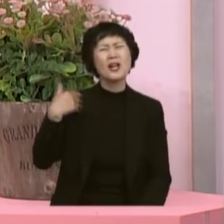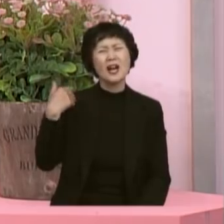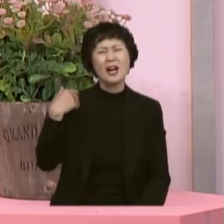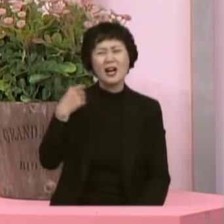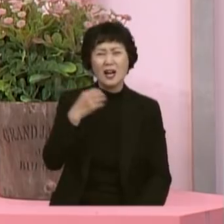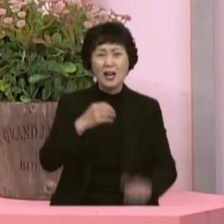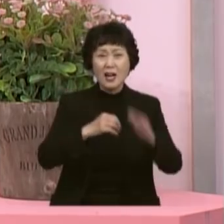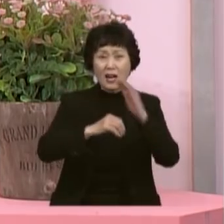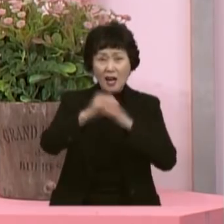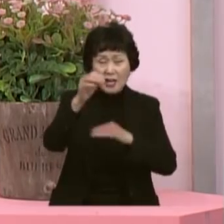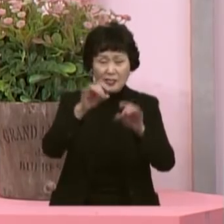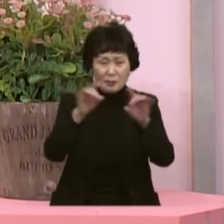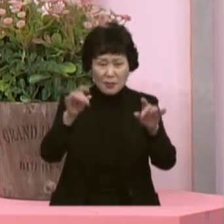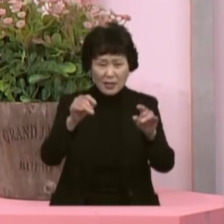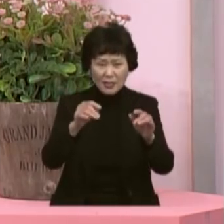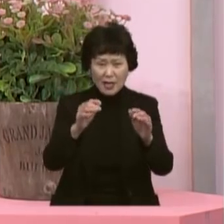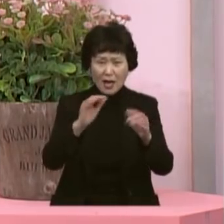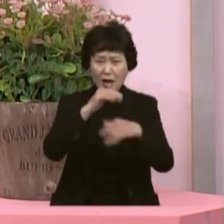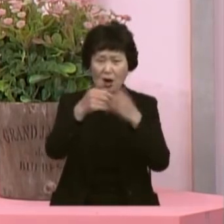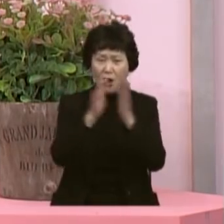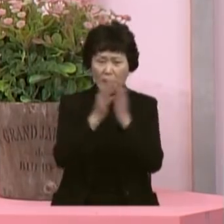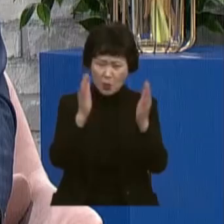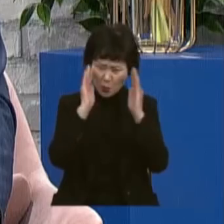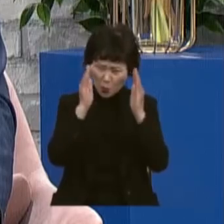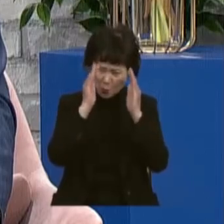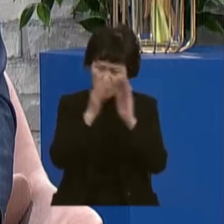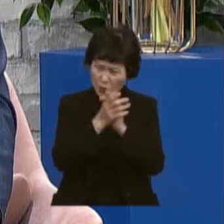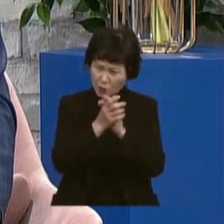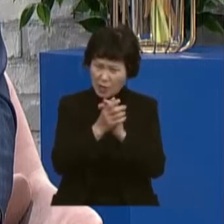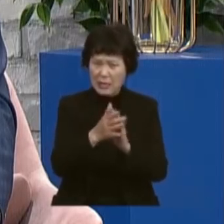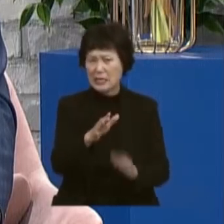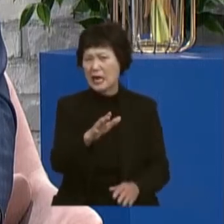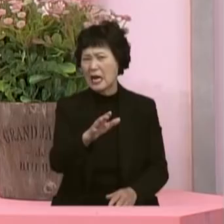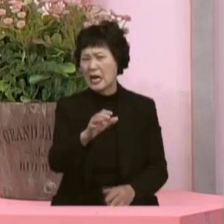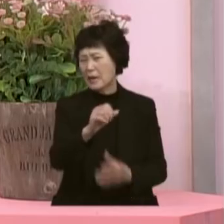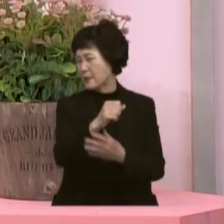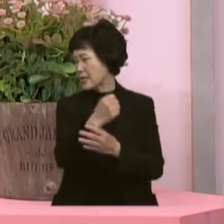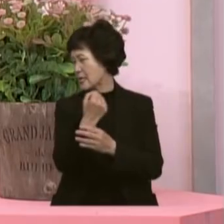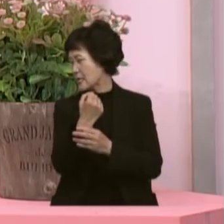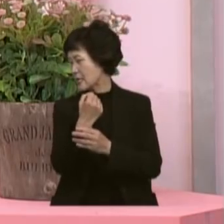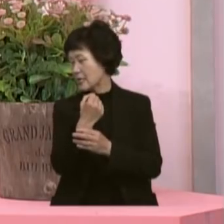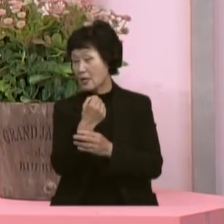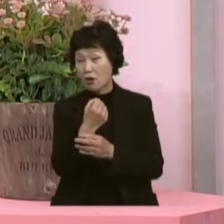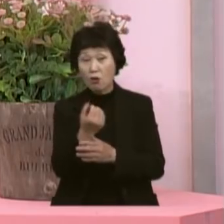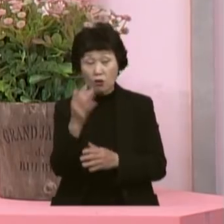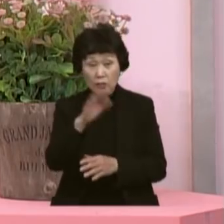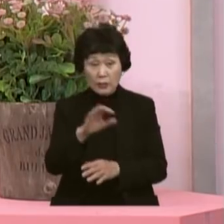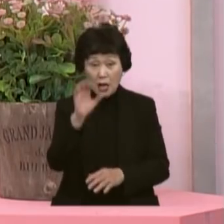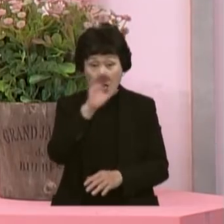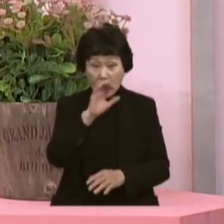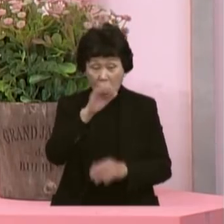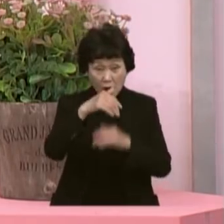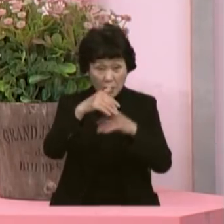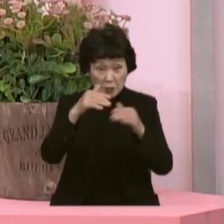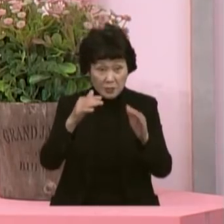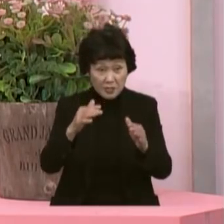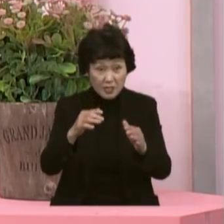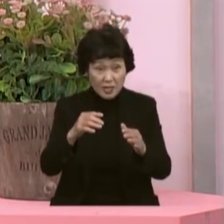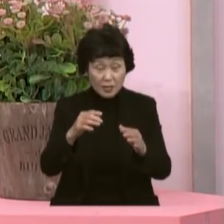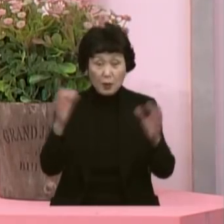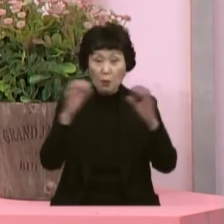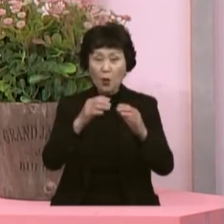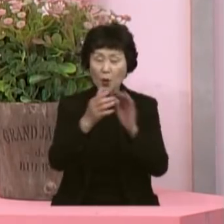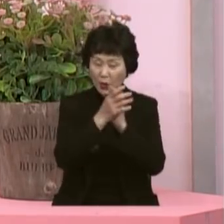기도하는데 아유 꼴보기 싫어가지고 방에 들어가가지고 연습실에서 한 네다섯 명이 기도하는데 웃긴 거예요.